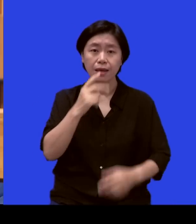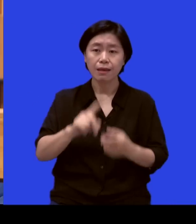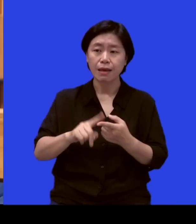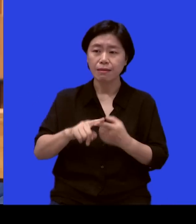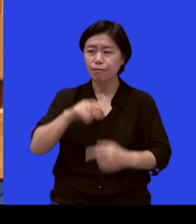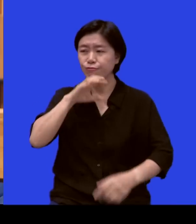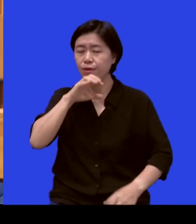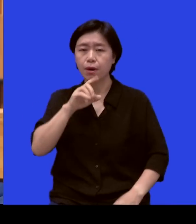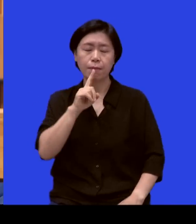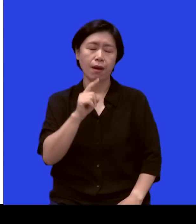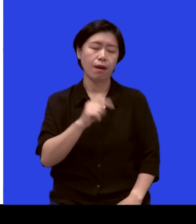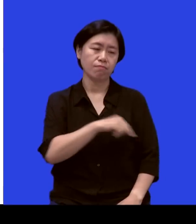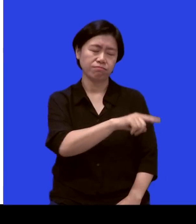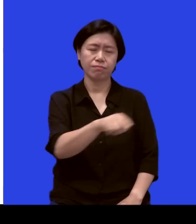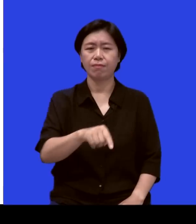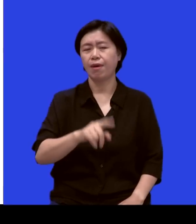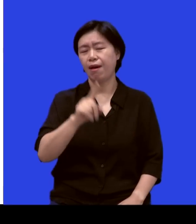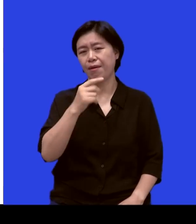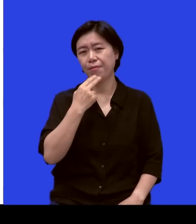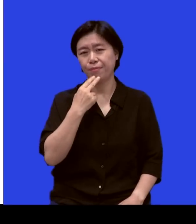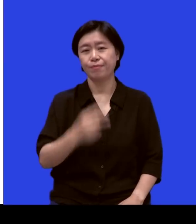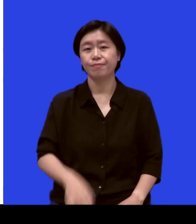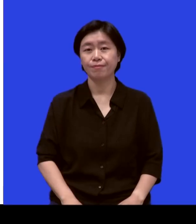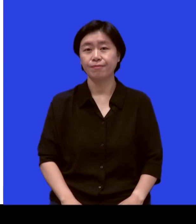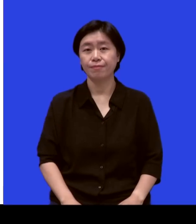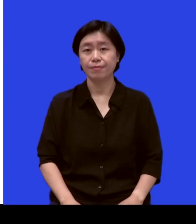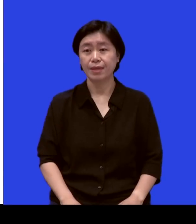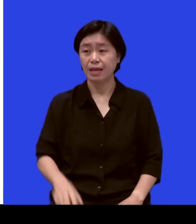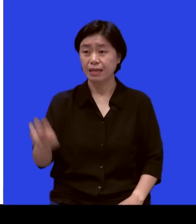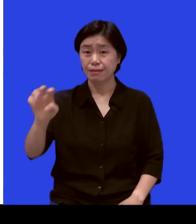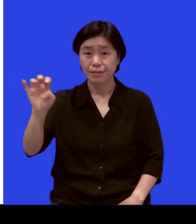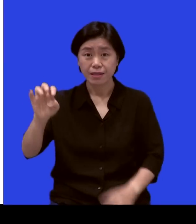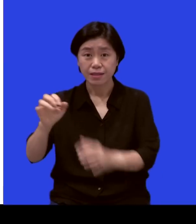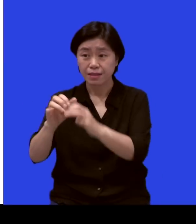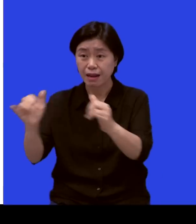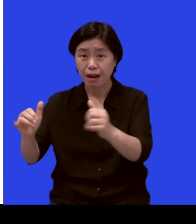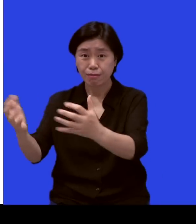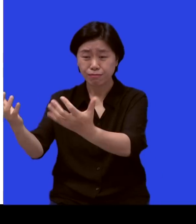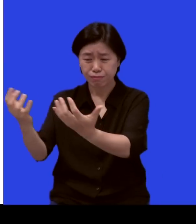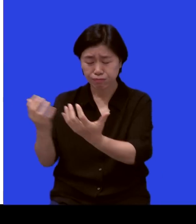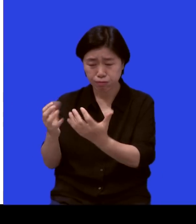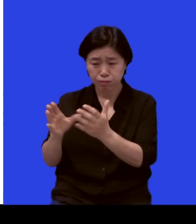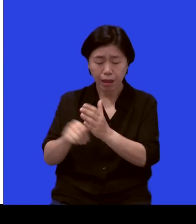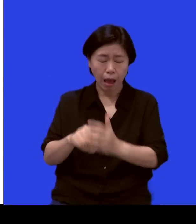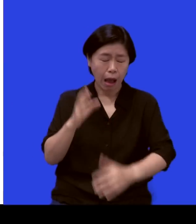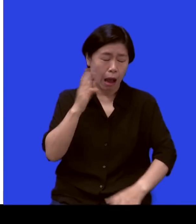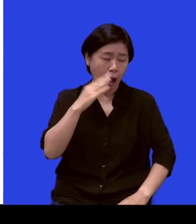성역 네. 공부하고 네. 또 교회 30-40명이 왔다 가면 그 냄새 때문에 힘들어 하는데